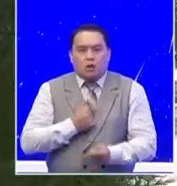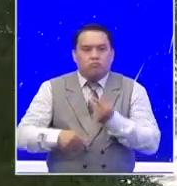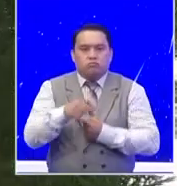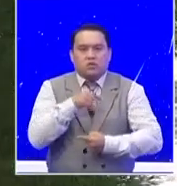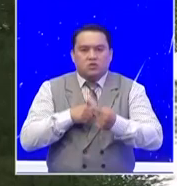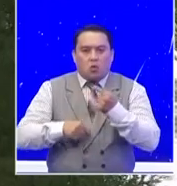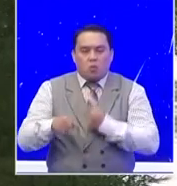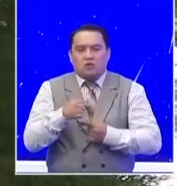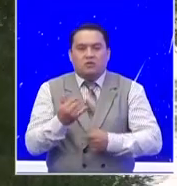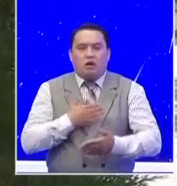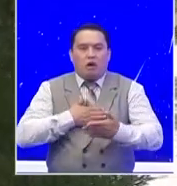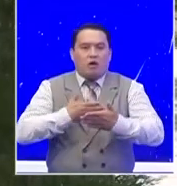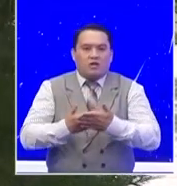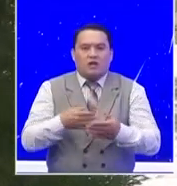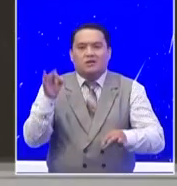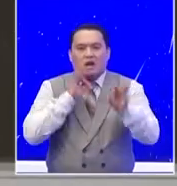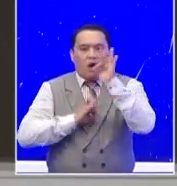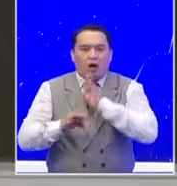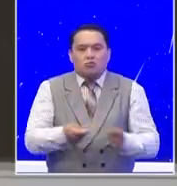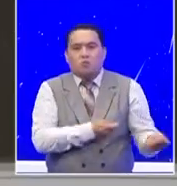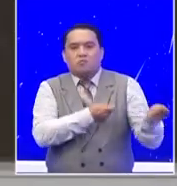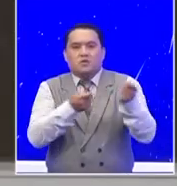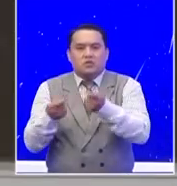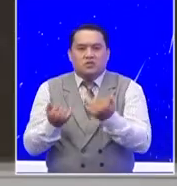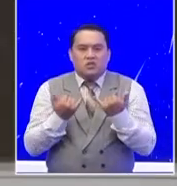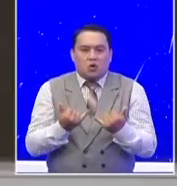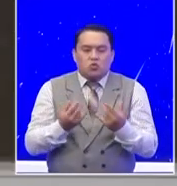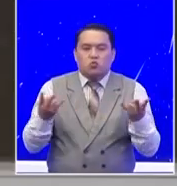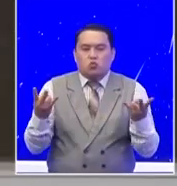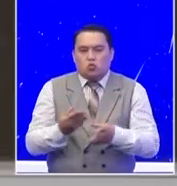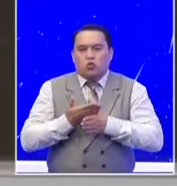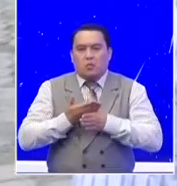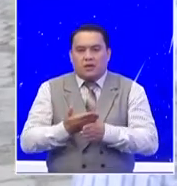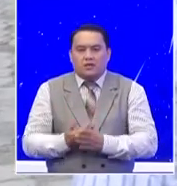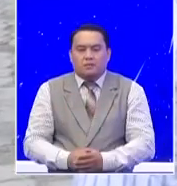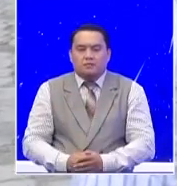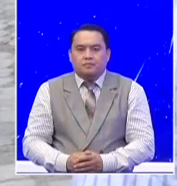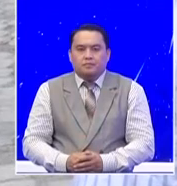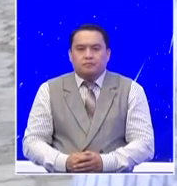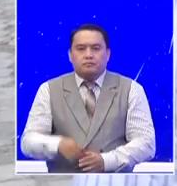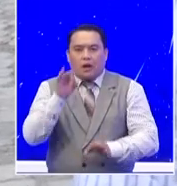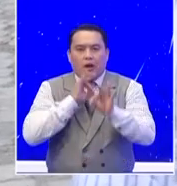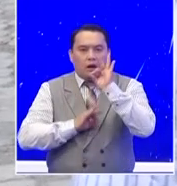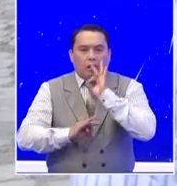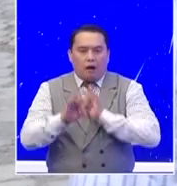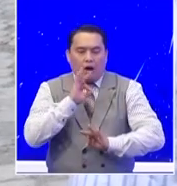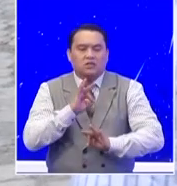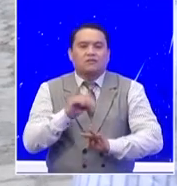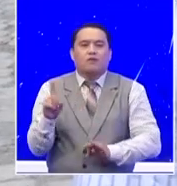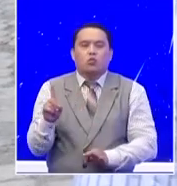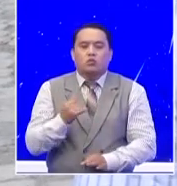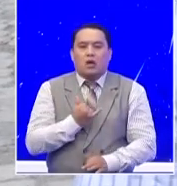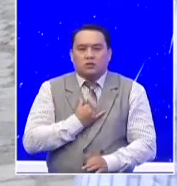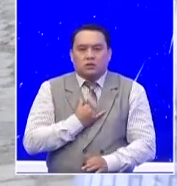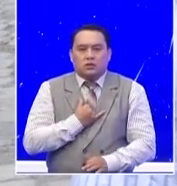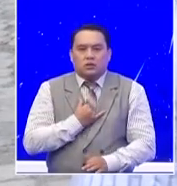и предприниматели. Они везут лекарства и препараты, которые сейчас особенно необходимы пациентам. Лекарственные средства. Вот сейчас